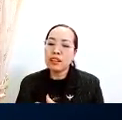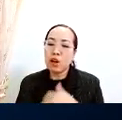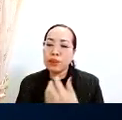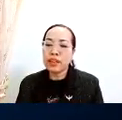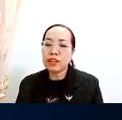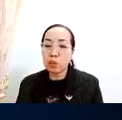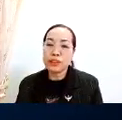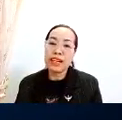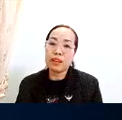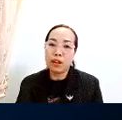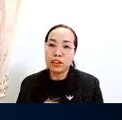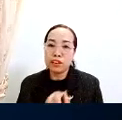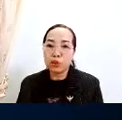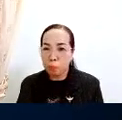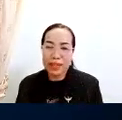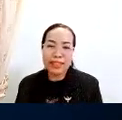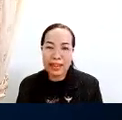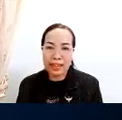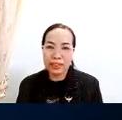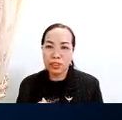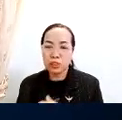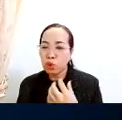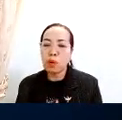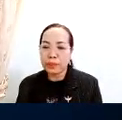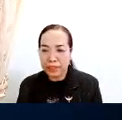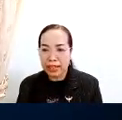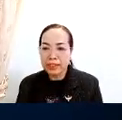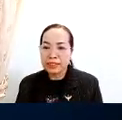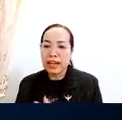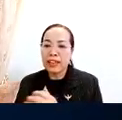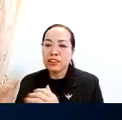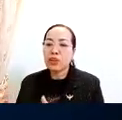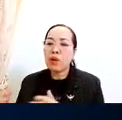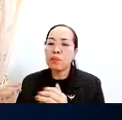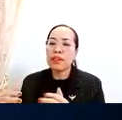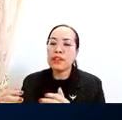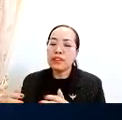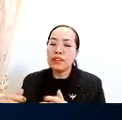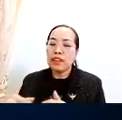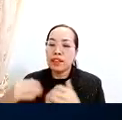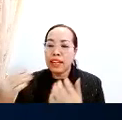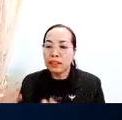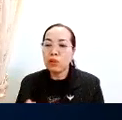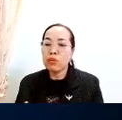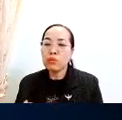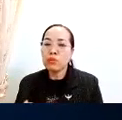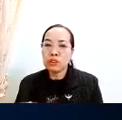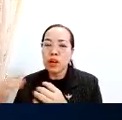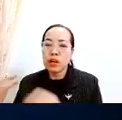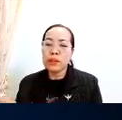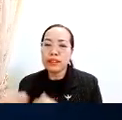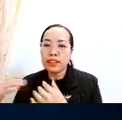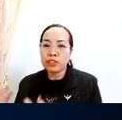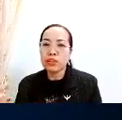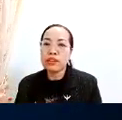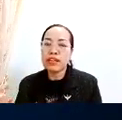dương ro bị thi top scat cầm ao dương chuột pan hà nâng chuột ôp sạ chà squall pi đai cu